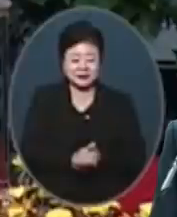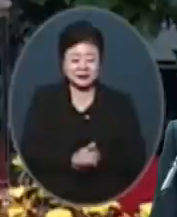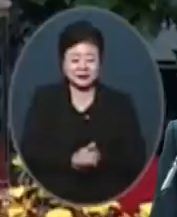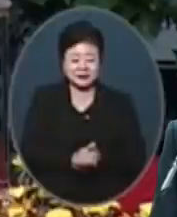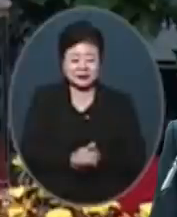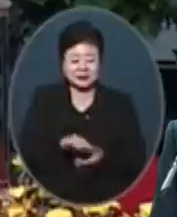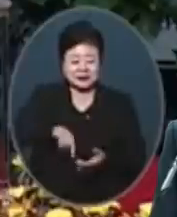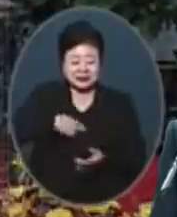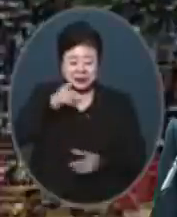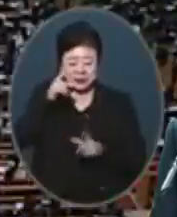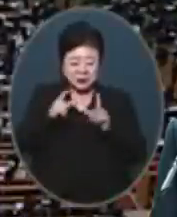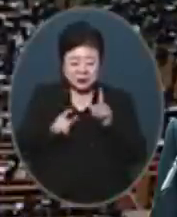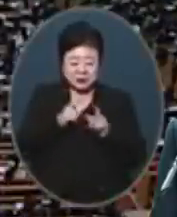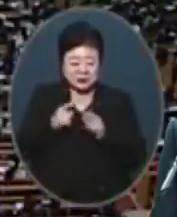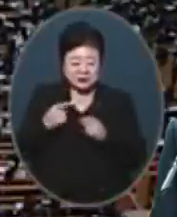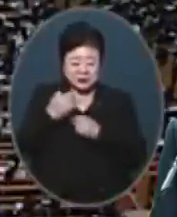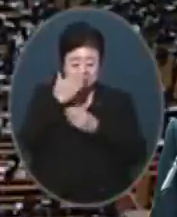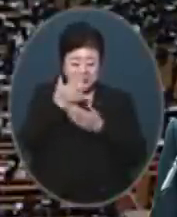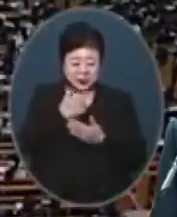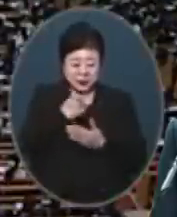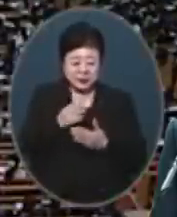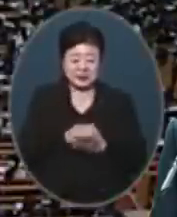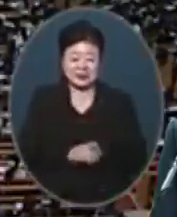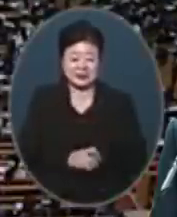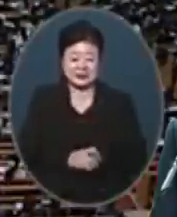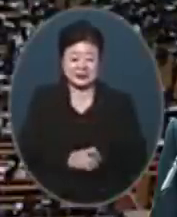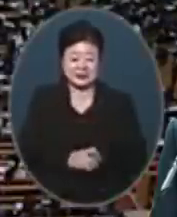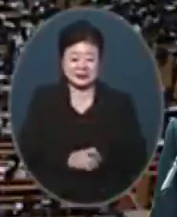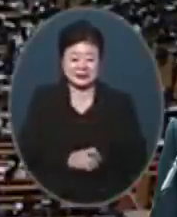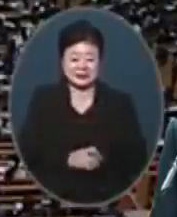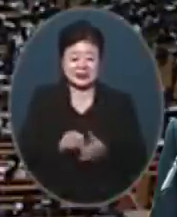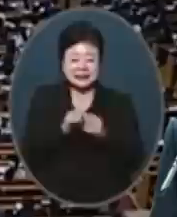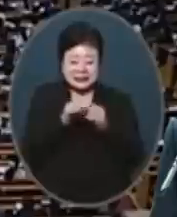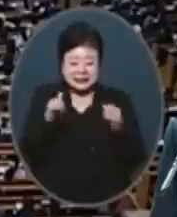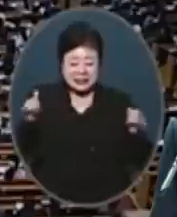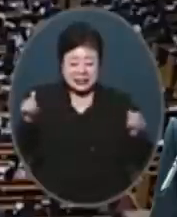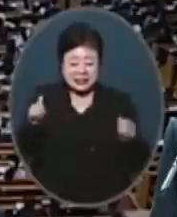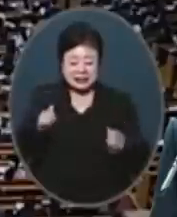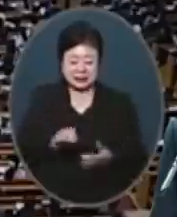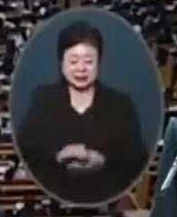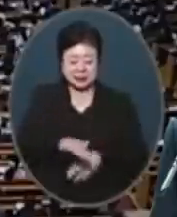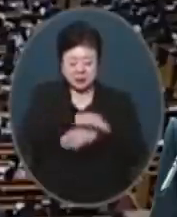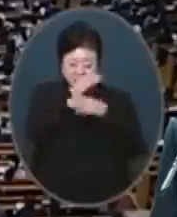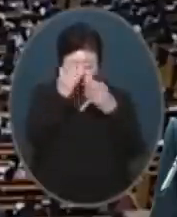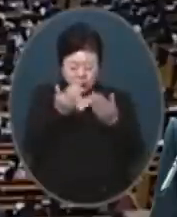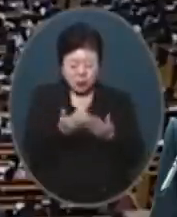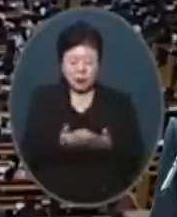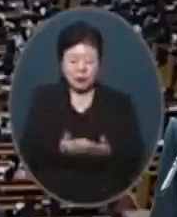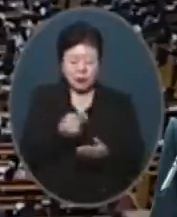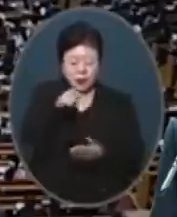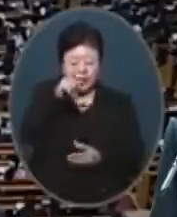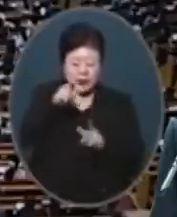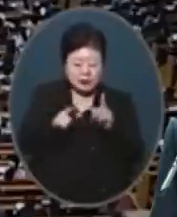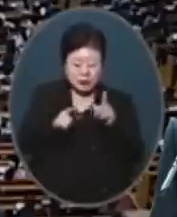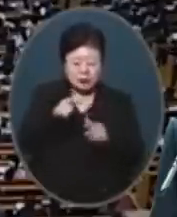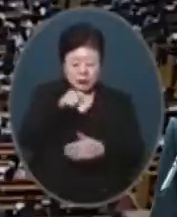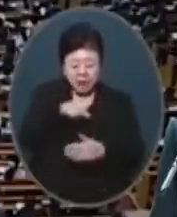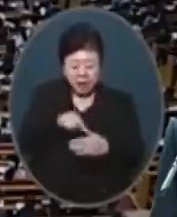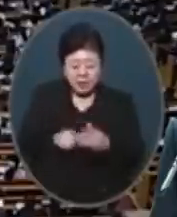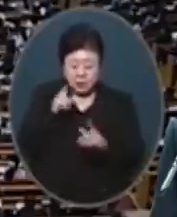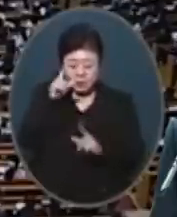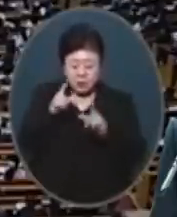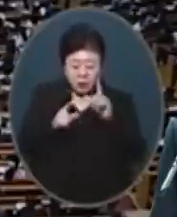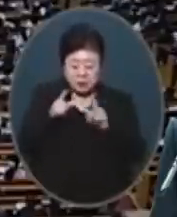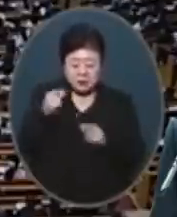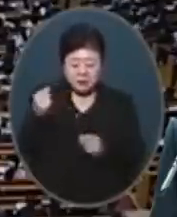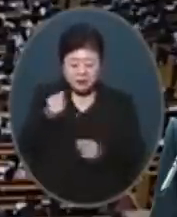자화상이라는 제목을 가지고 말씀을 나누겠습니다. 사람들은 예외 없이 외적인 자화상과 내적인